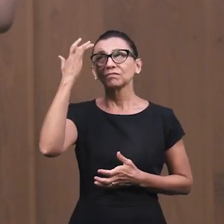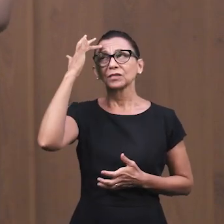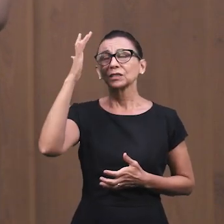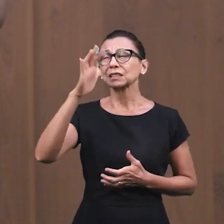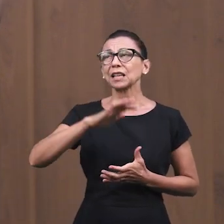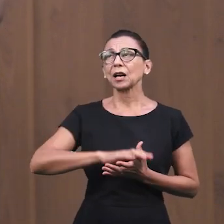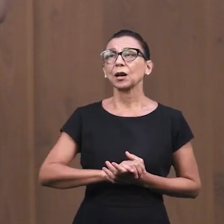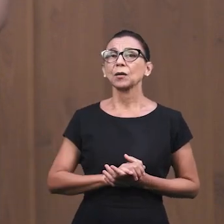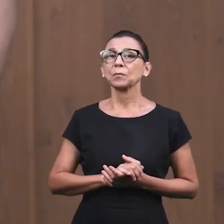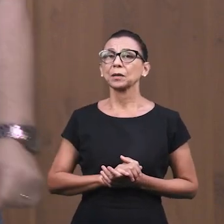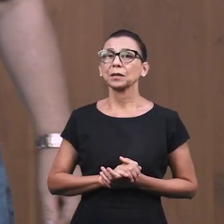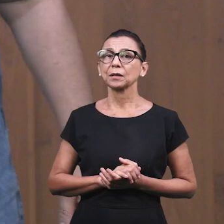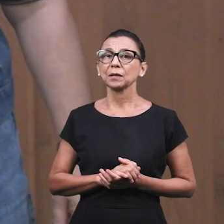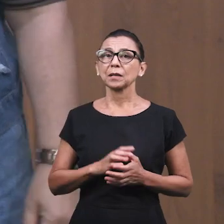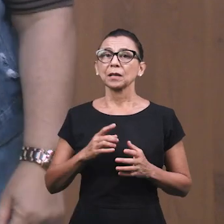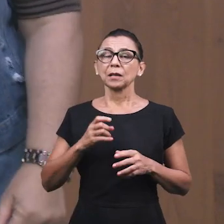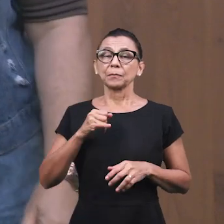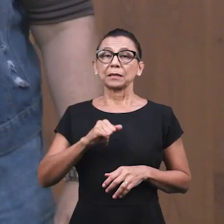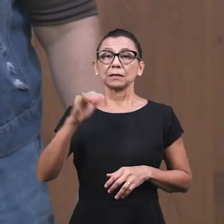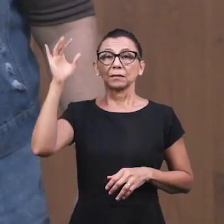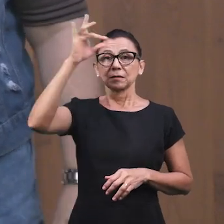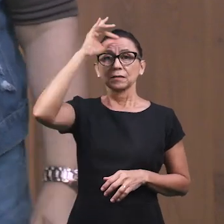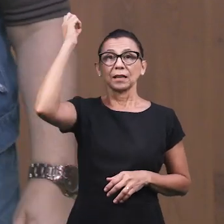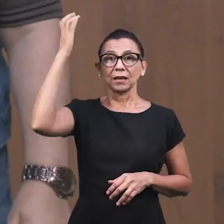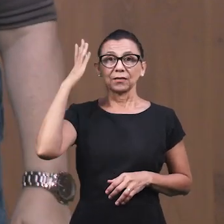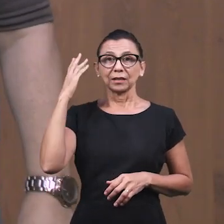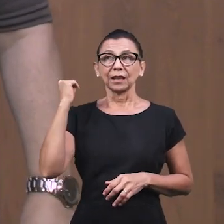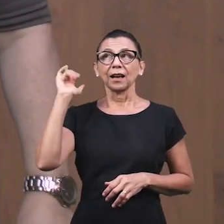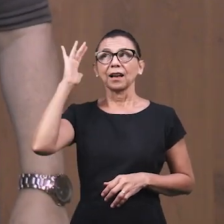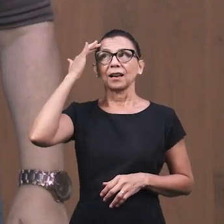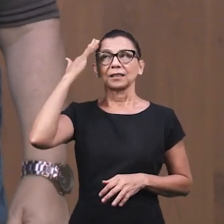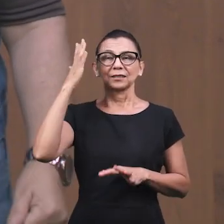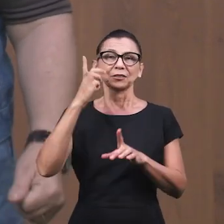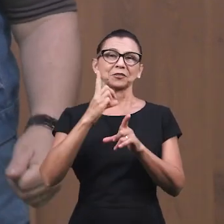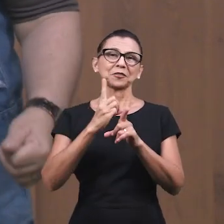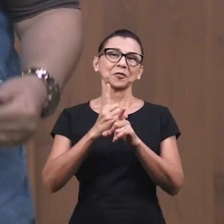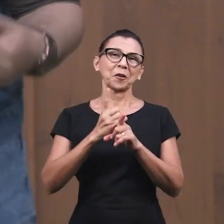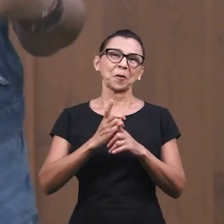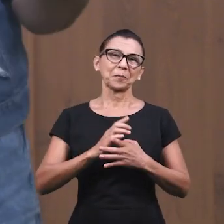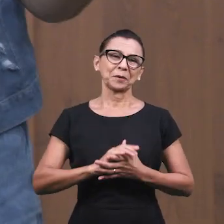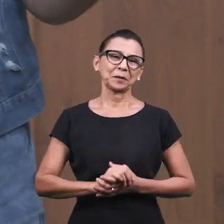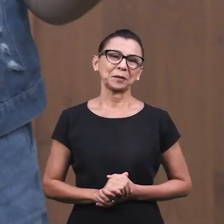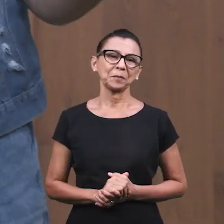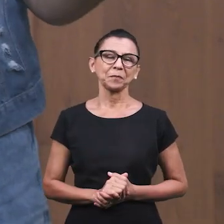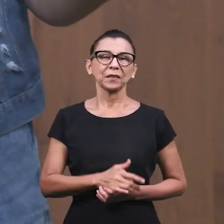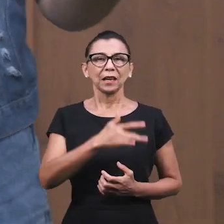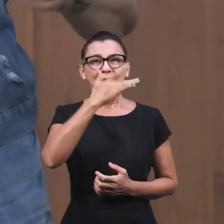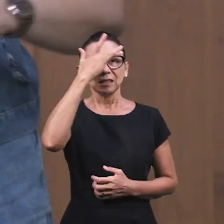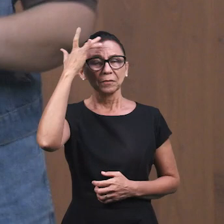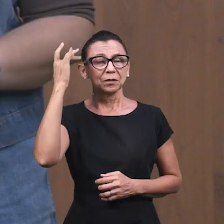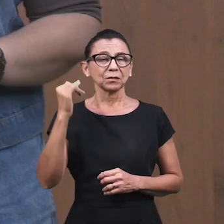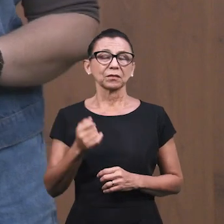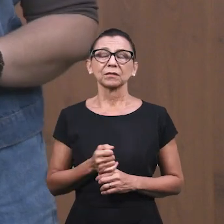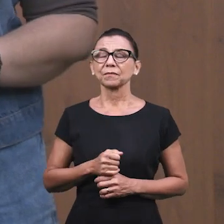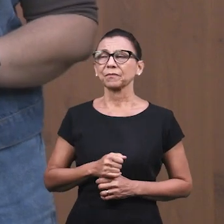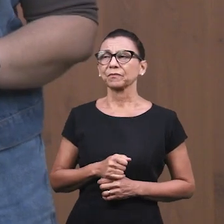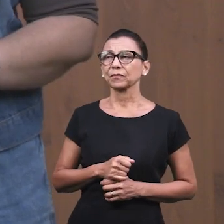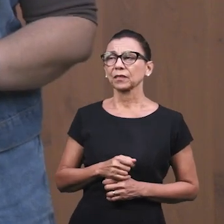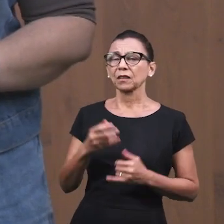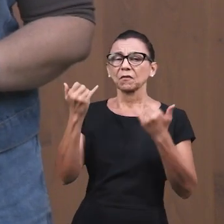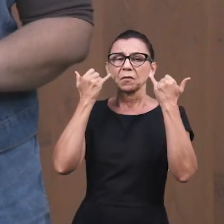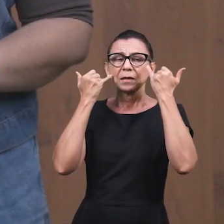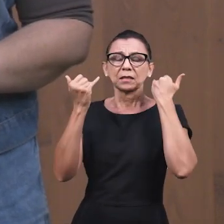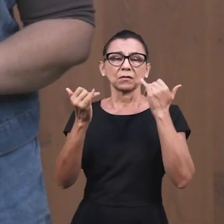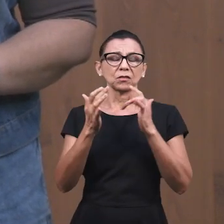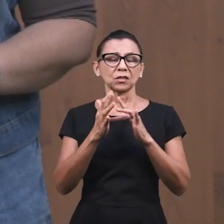Saint-Esprit de Dieu. Beaucoup entendent parler de Jésus et pensent que Jésus ne peut rien faire pour sa